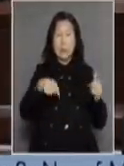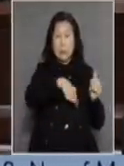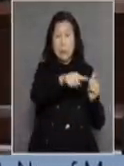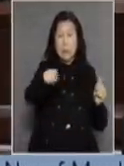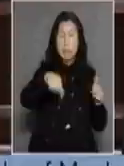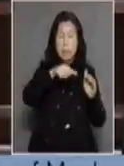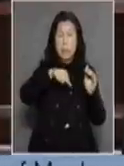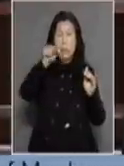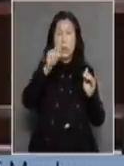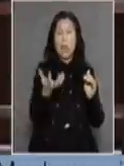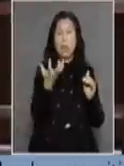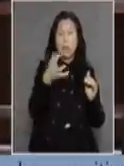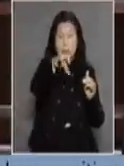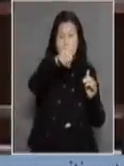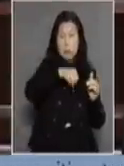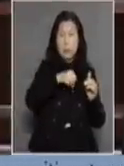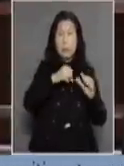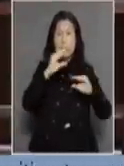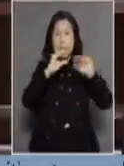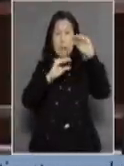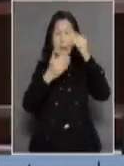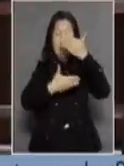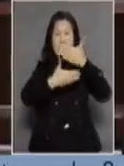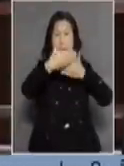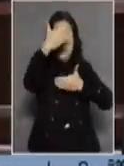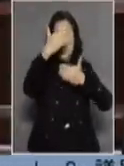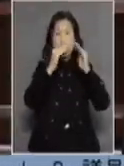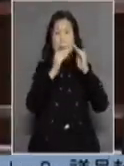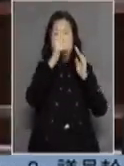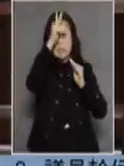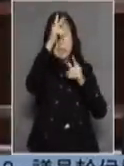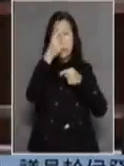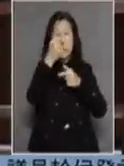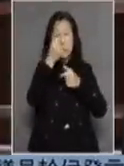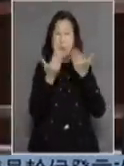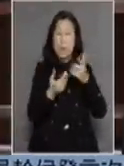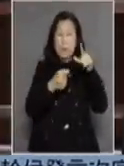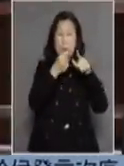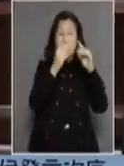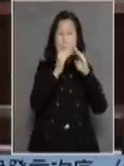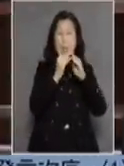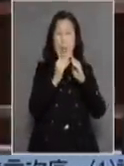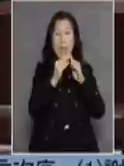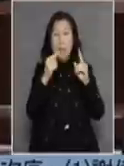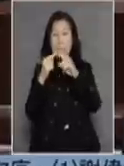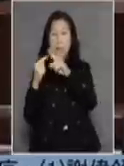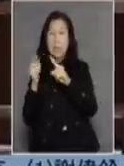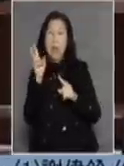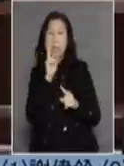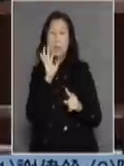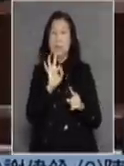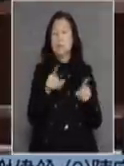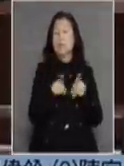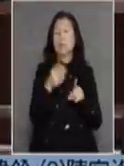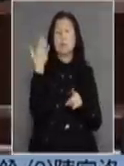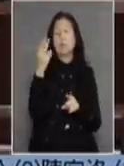表的熟地都不肯拎出來興建一些居屋或者公屋呢，市場訊息真的覺得你沒料到啦。事